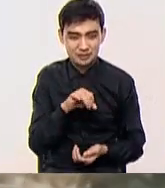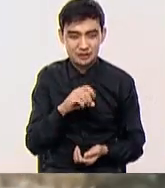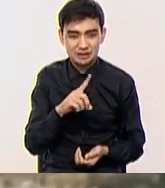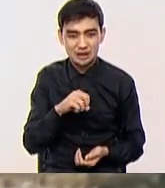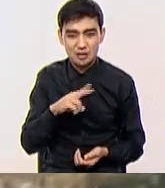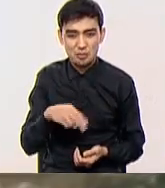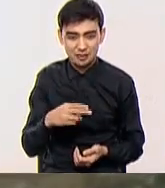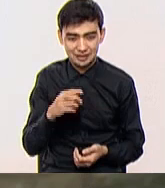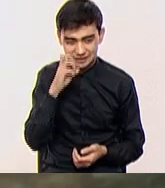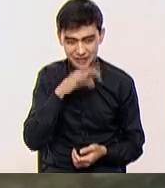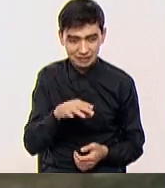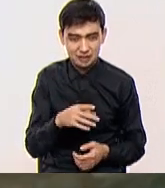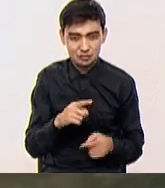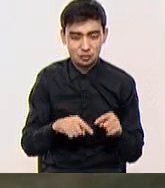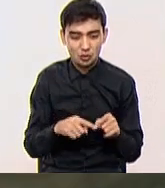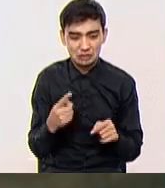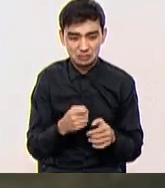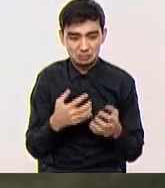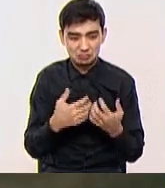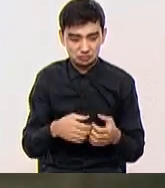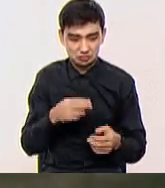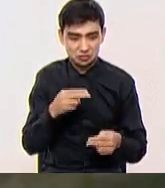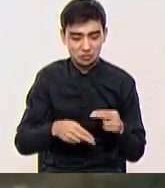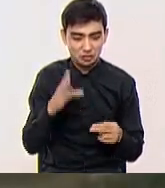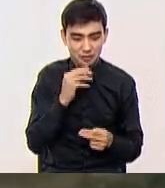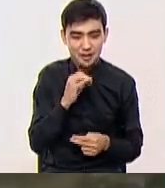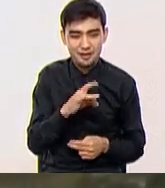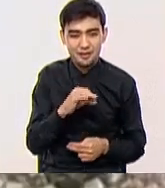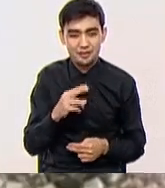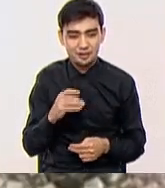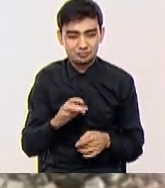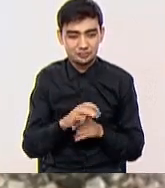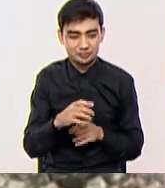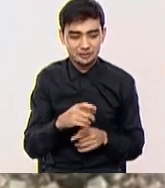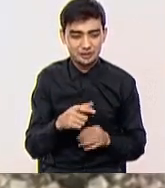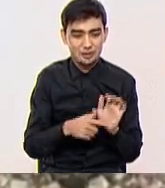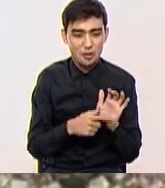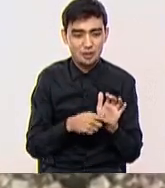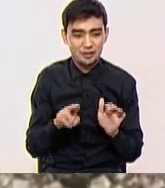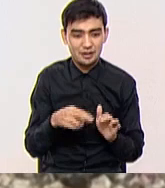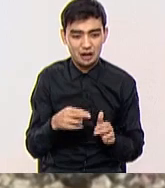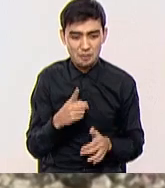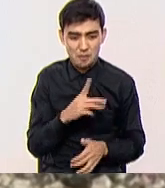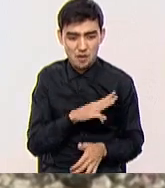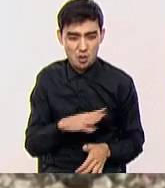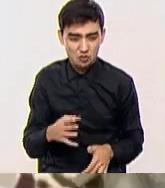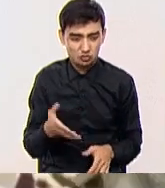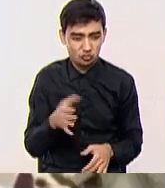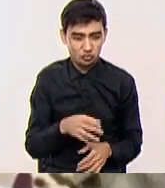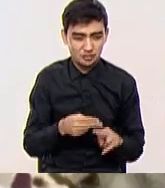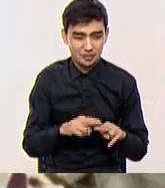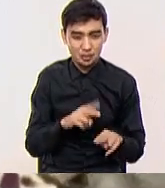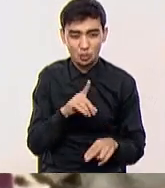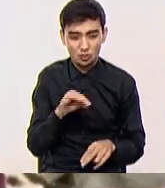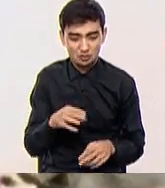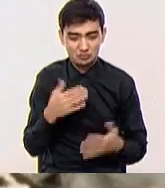странами, истекает через считанные недели. Агентство Рейтер передало 7 декабря, что около 1 миллиона неиспользованных доз